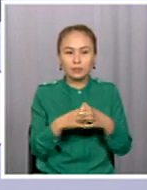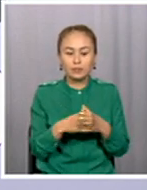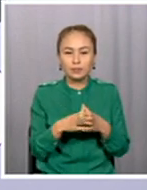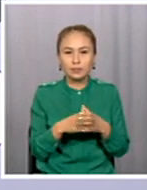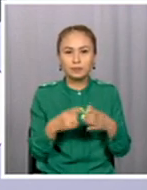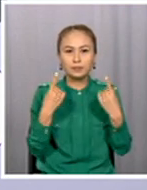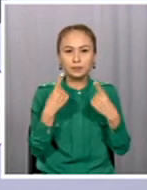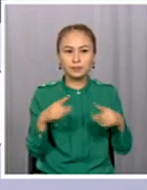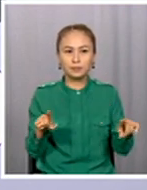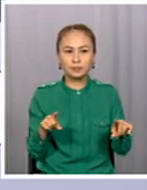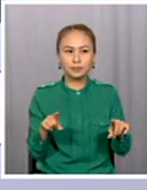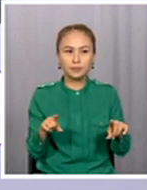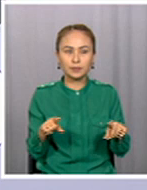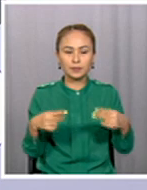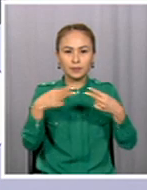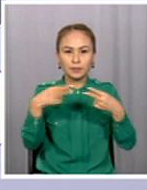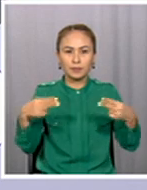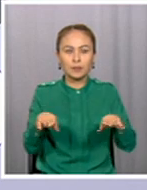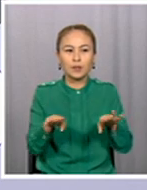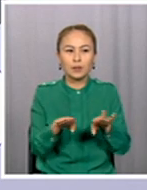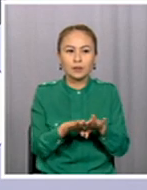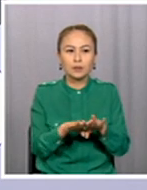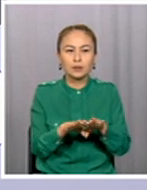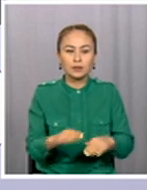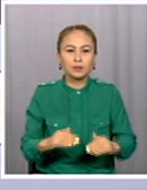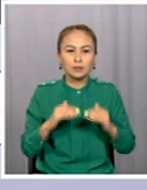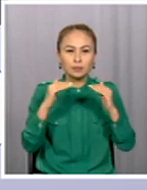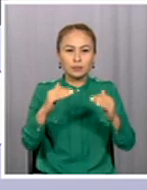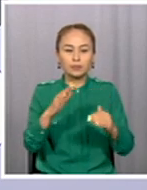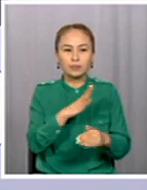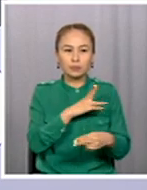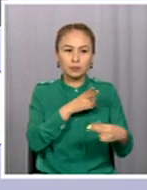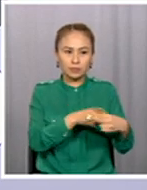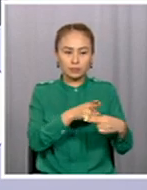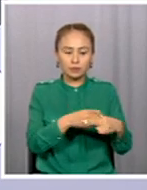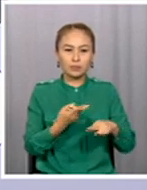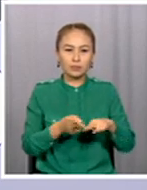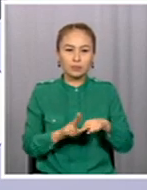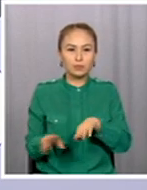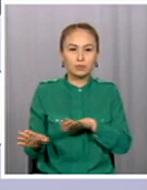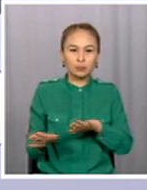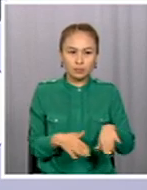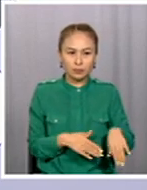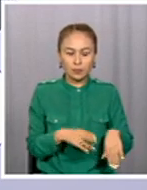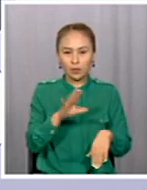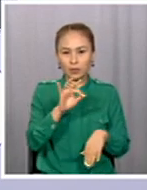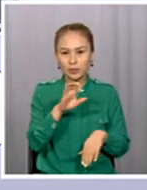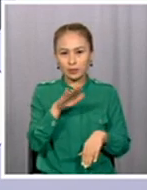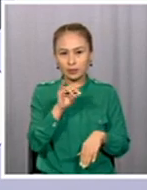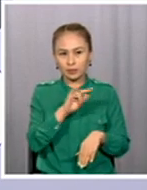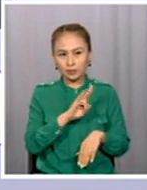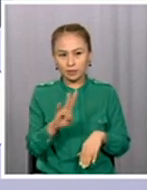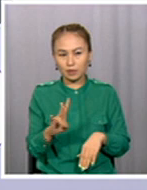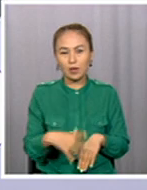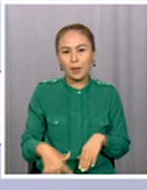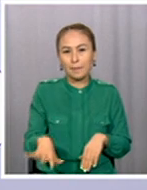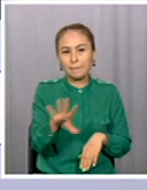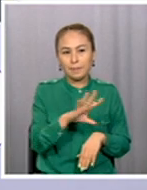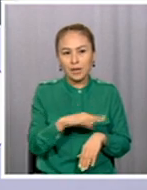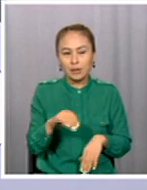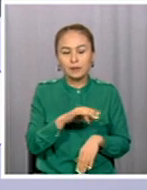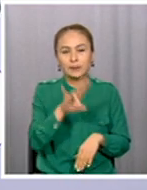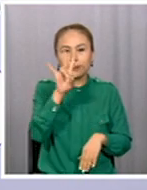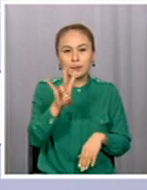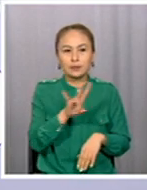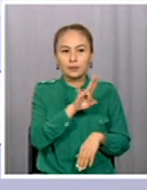басқа діндермен тең дәрежеге көтерілуіне түрткі болды. Осыдан кейін Константинді барлық